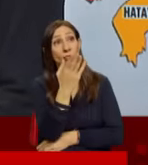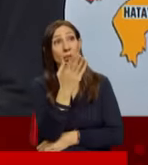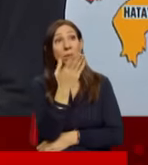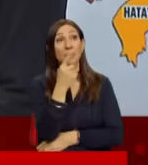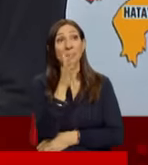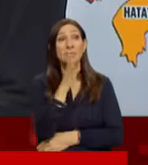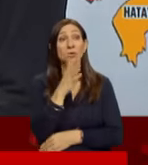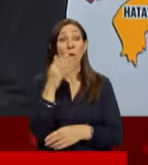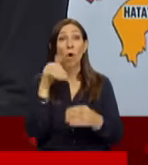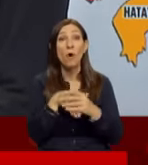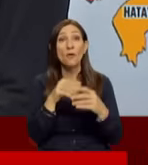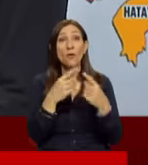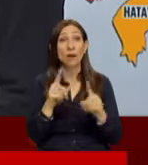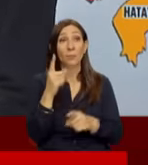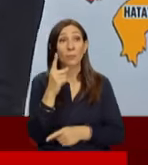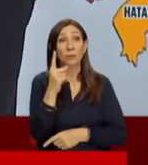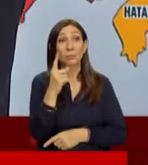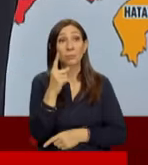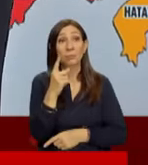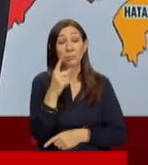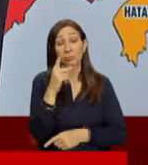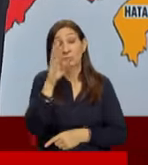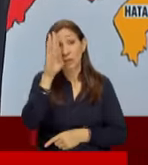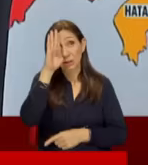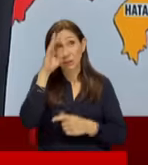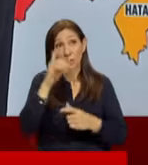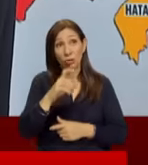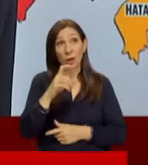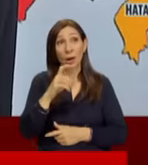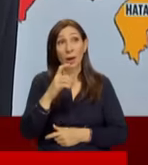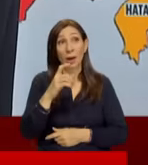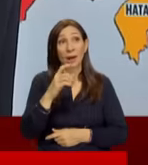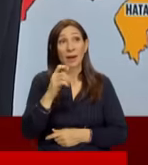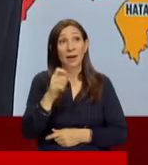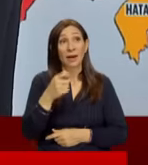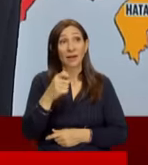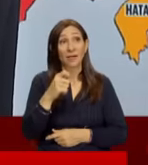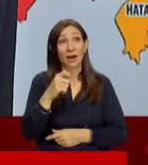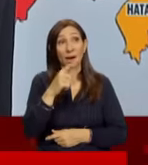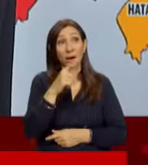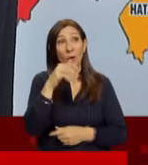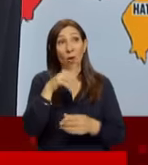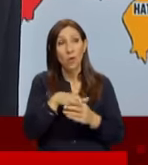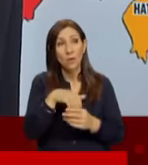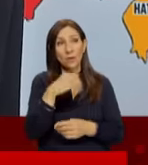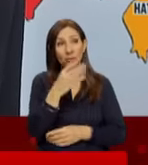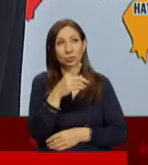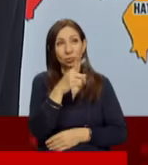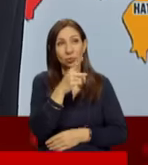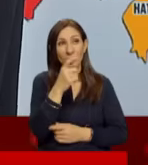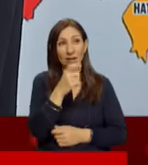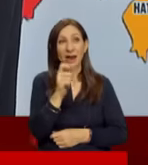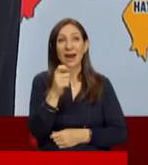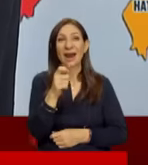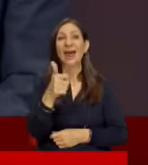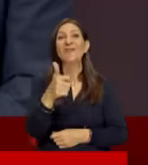yaklaşık 1500 oy farkla, 1,5 oy farkla İstanbul'da herhalde Refah Partisi adayına. Evet, burada aynen bu noktada